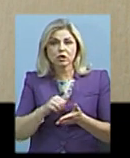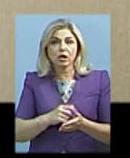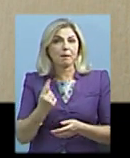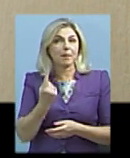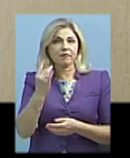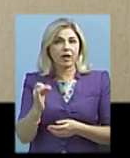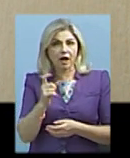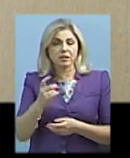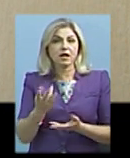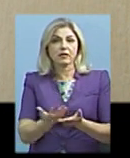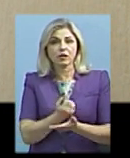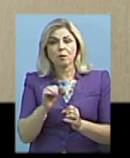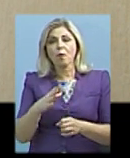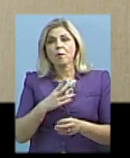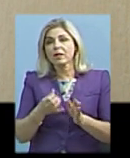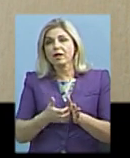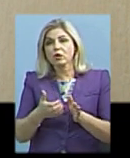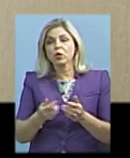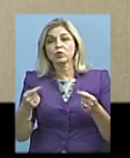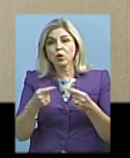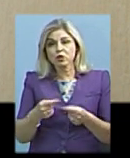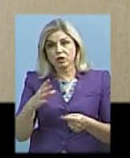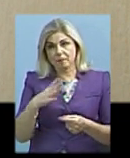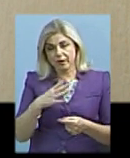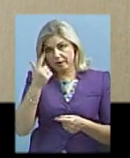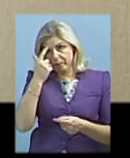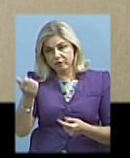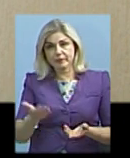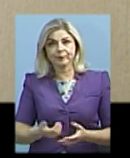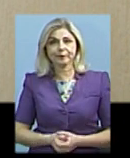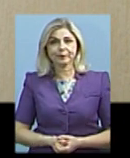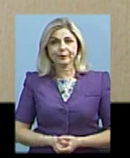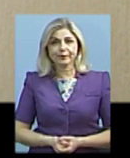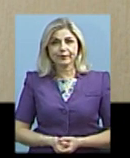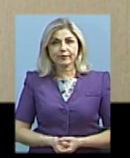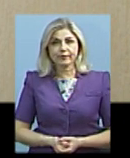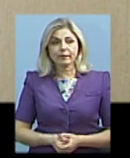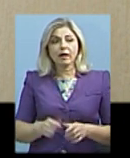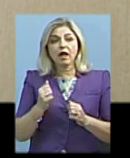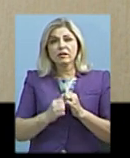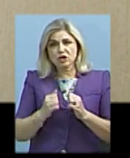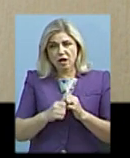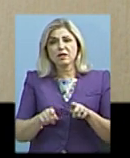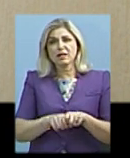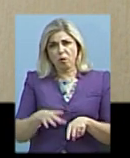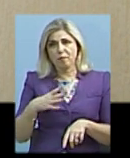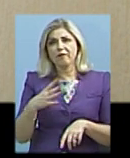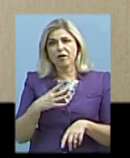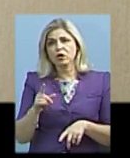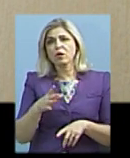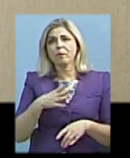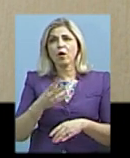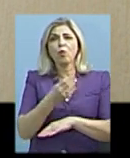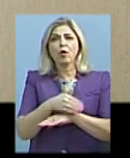щось їм недостатньо точно було зазначене місце. Тому що таке дуже часто буває, називають там якесь